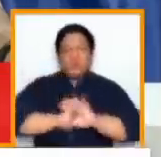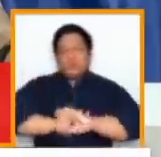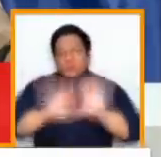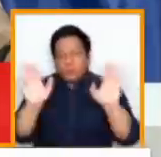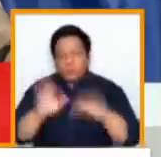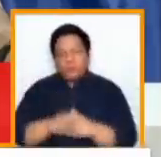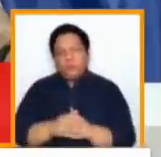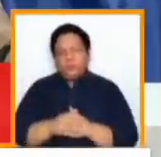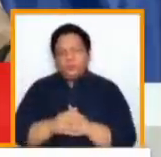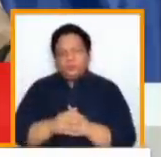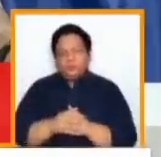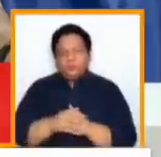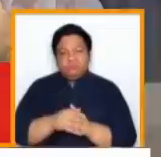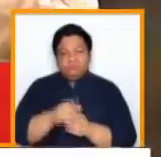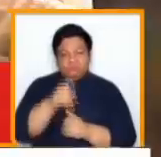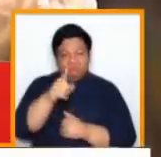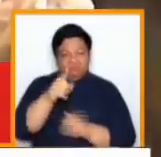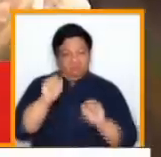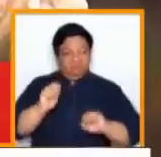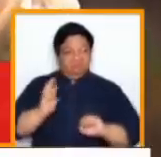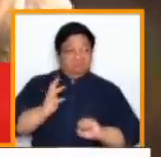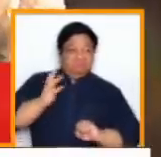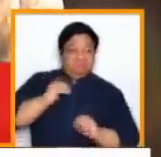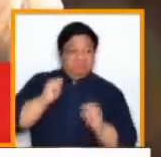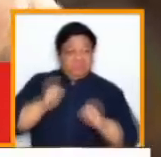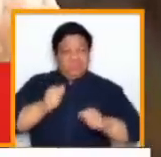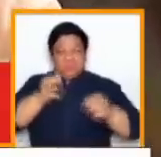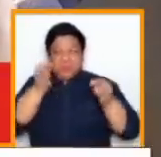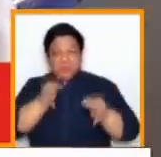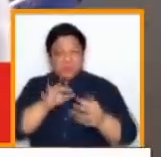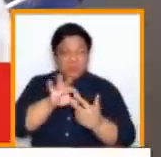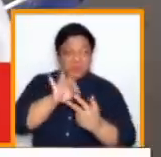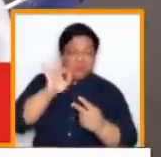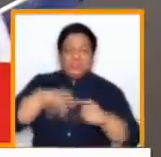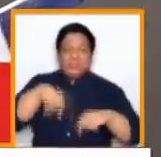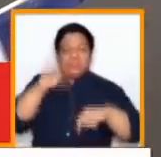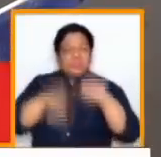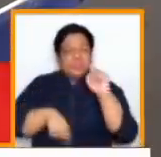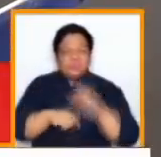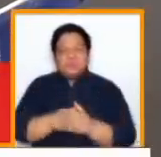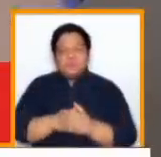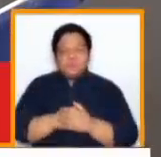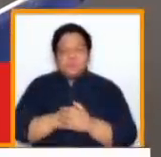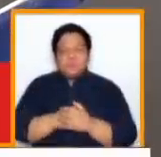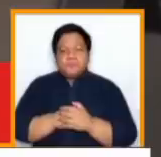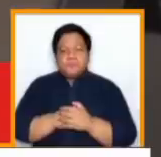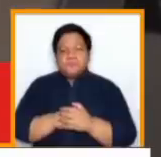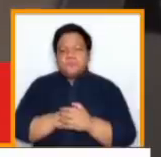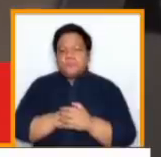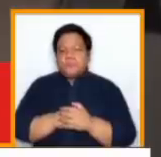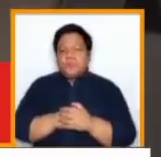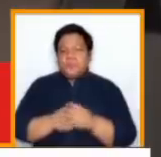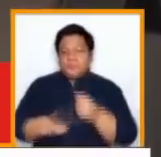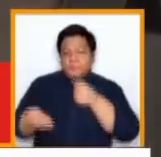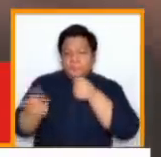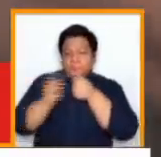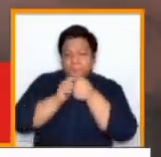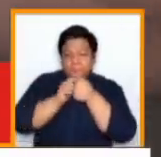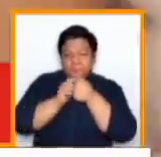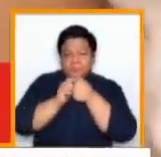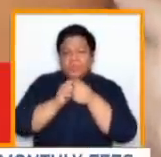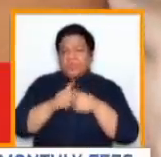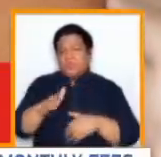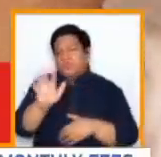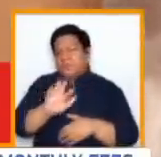You do not have the luxury of choice. Sa pagpapatuloy naman ng bakunahan, naabot na ang mahigit 65% ng eligible population sa Metro